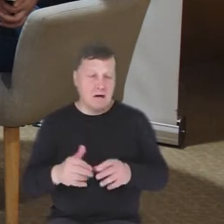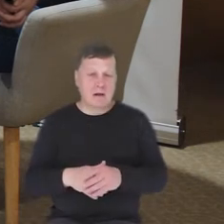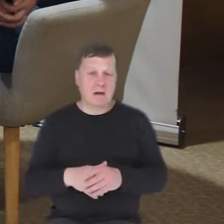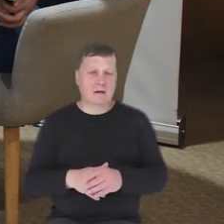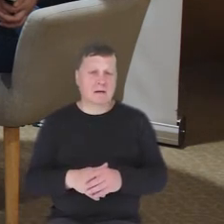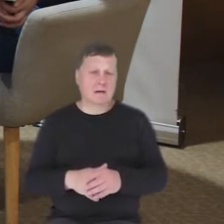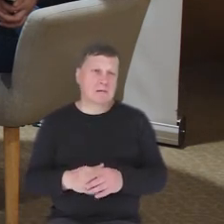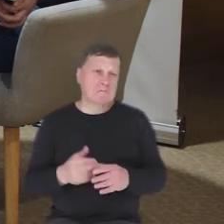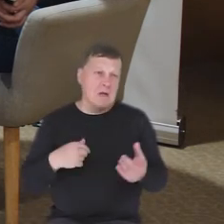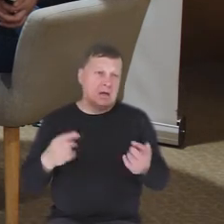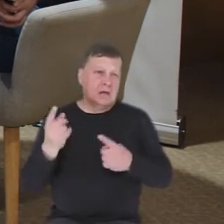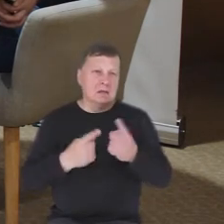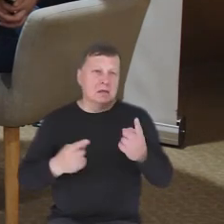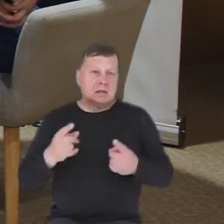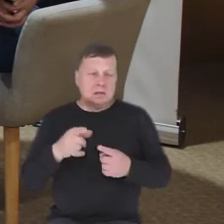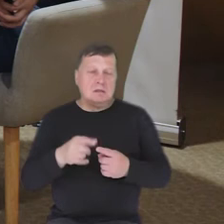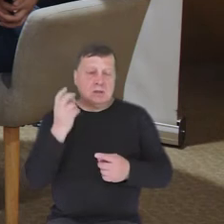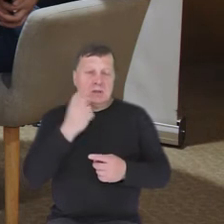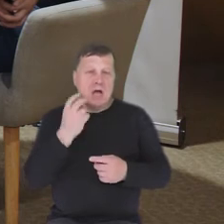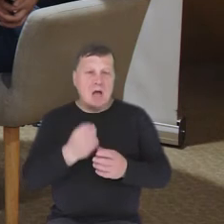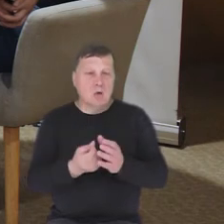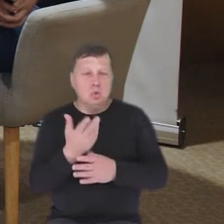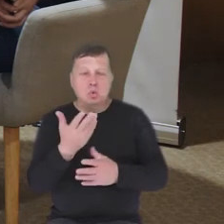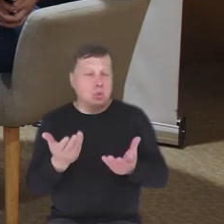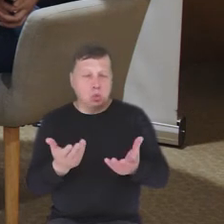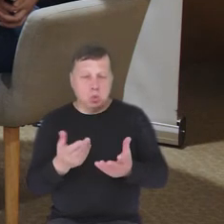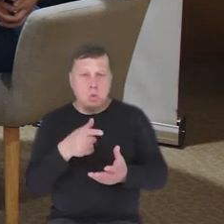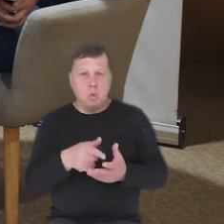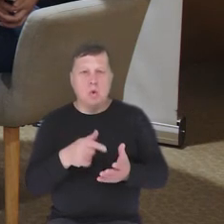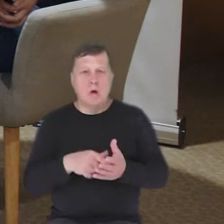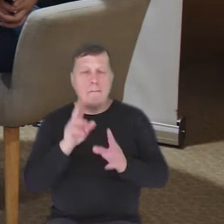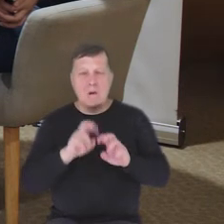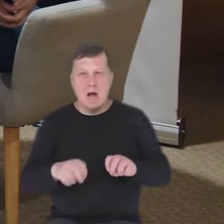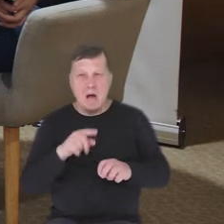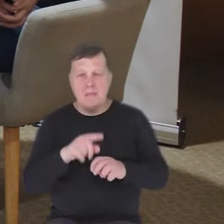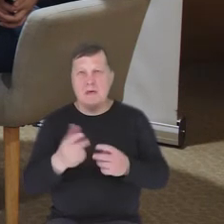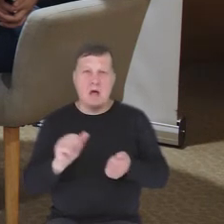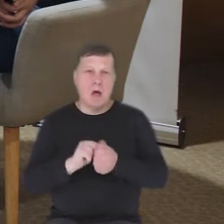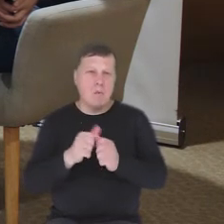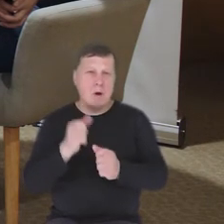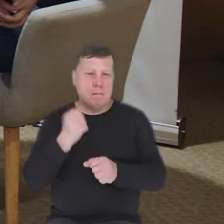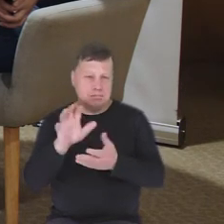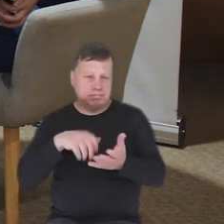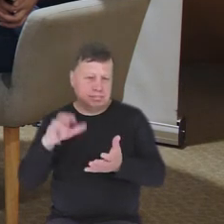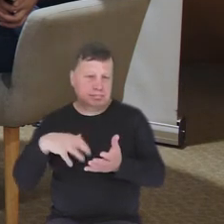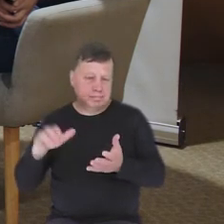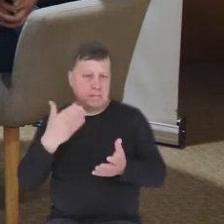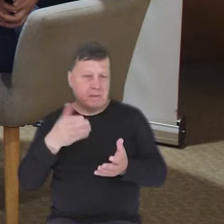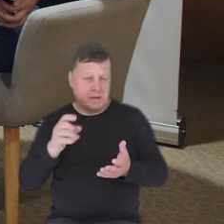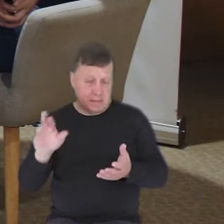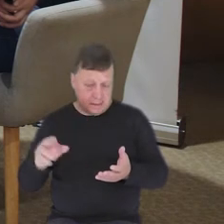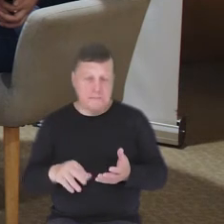także ja myślę, że to jest ciekawe źródło też czy do badań, czy do prac różnych magisterskich,